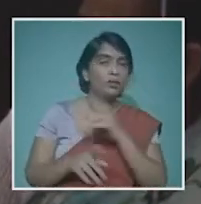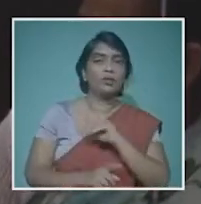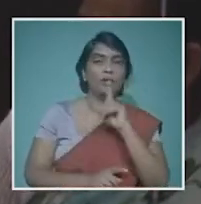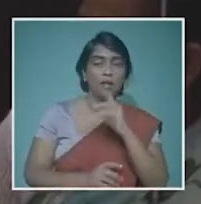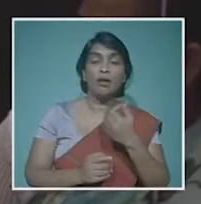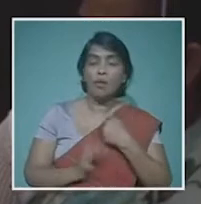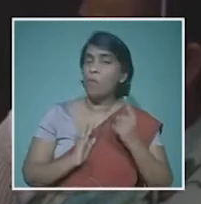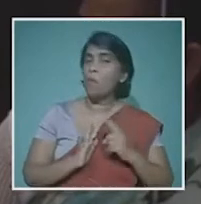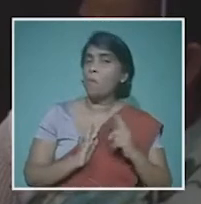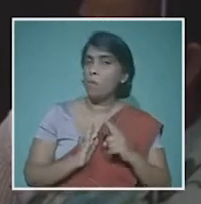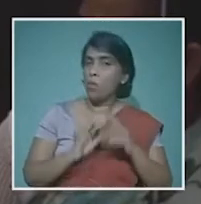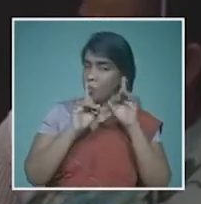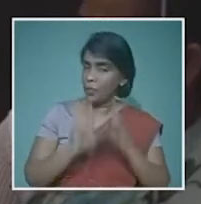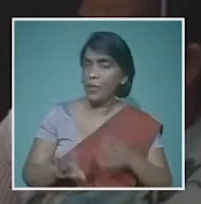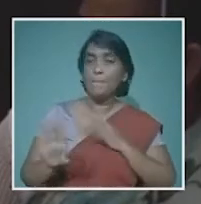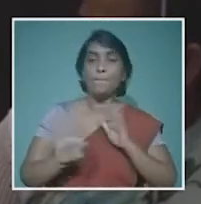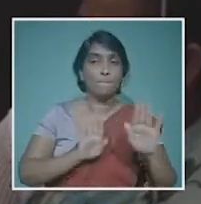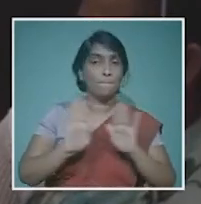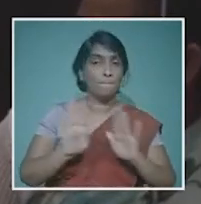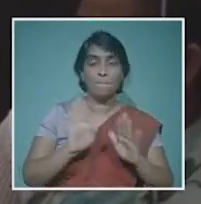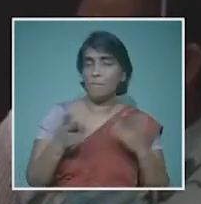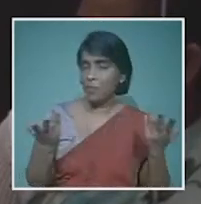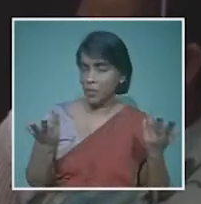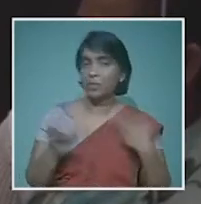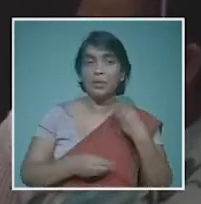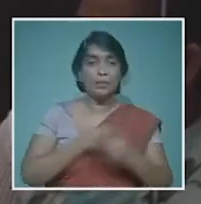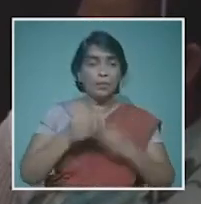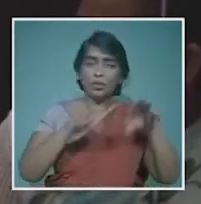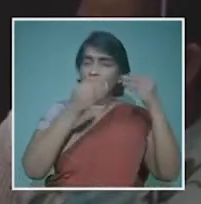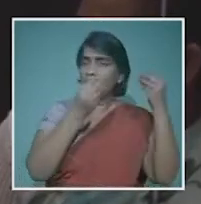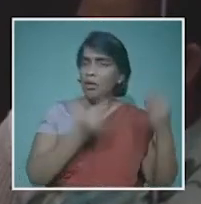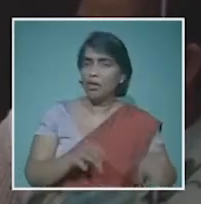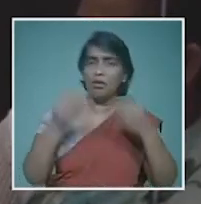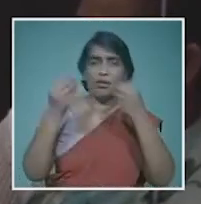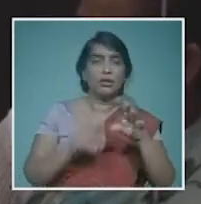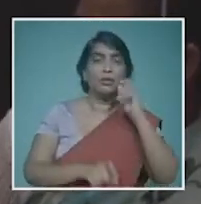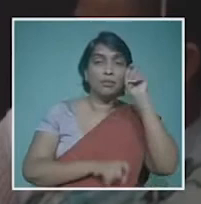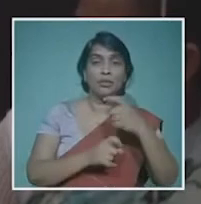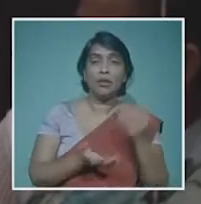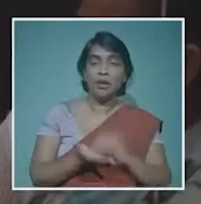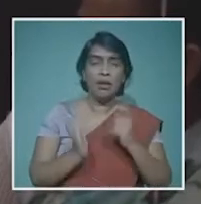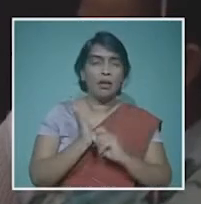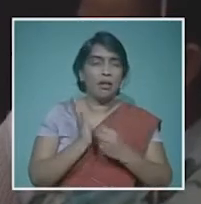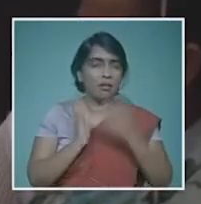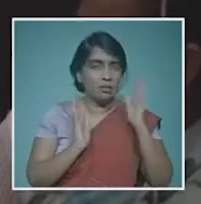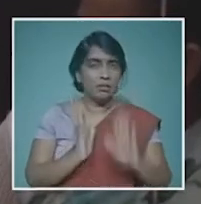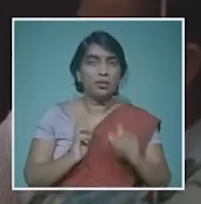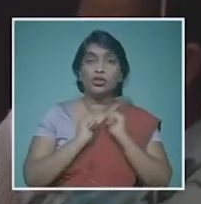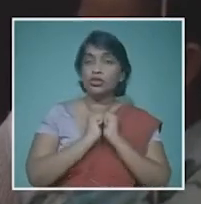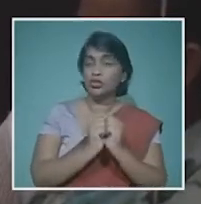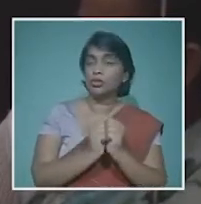අපි පොලි අනුපාතය මේ විදිහට පාලනය නොකළොත් ව්‍යාපාර කඩාවැටි ජනතාව ණයබරට යට වෙලා